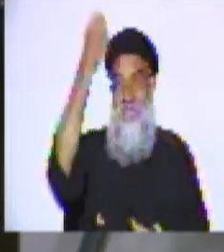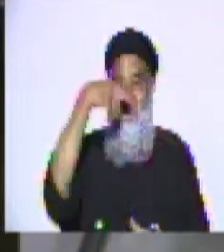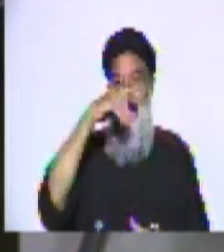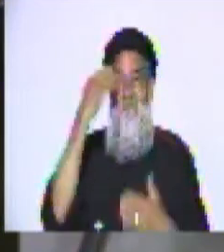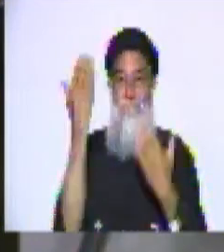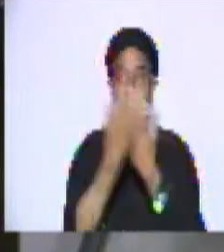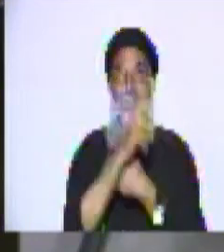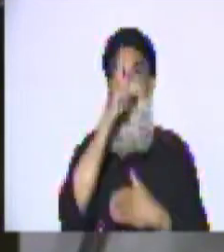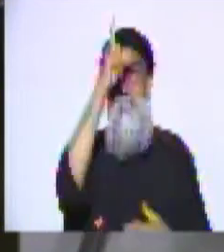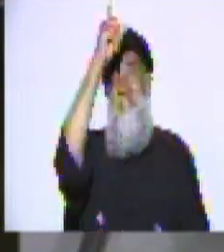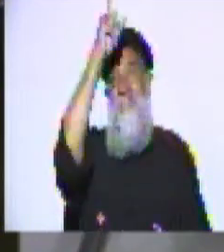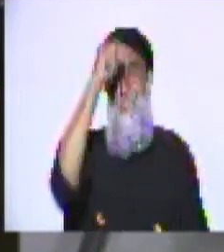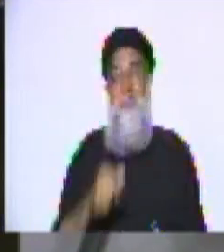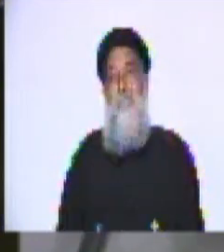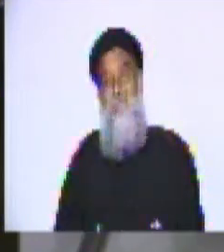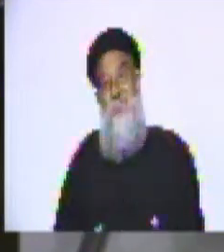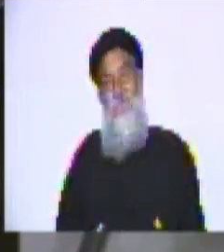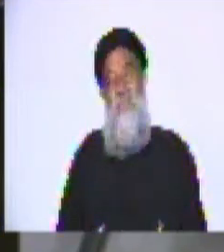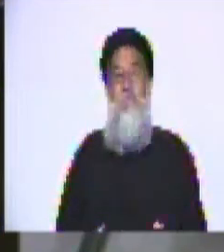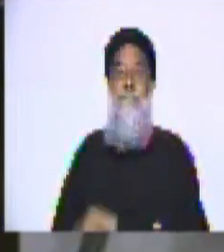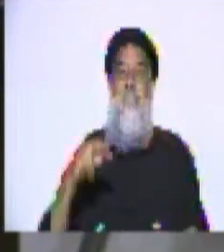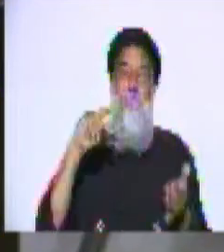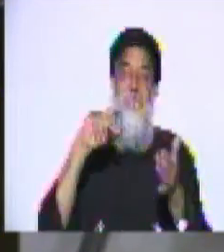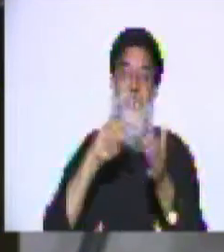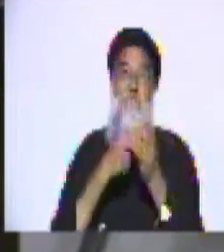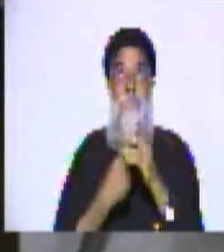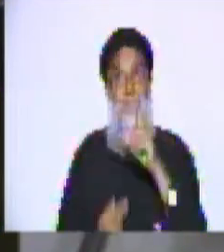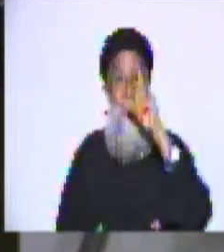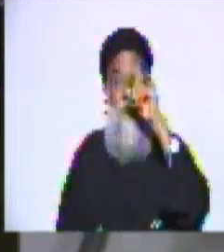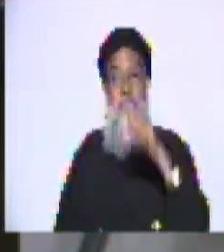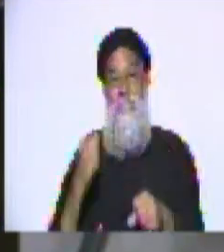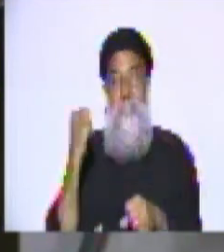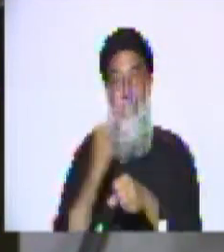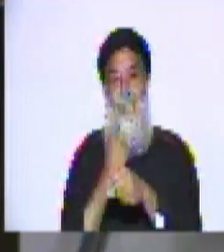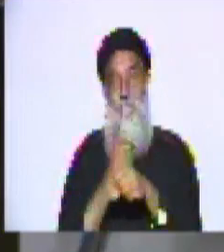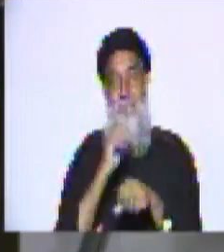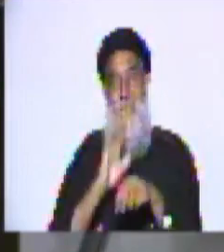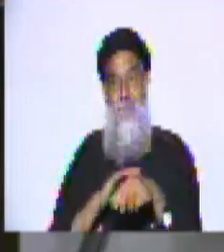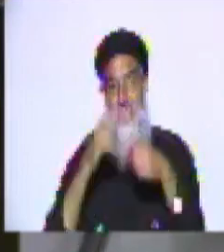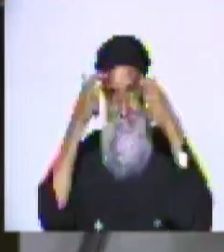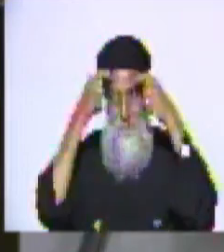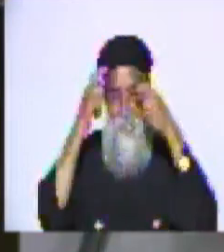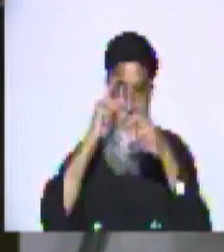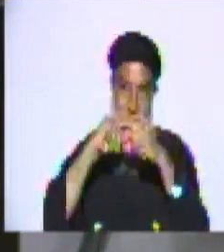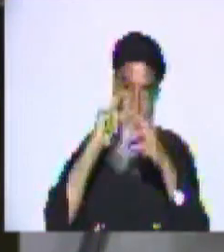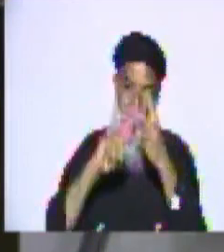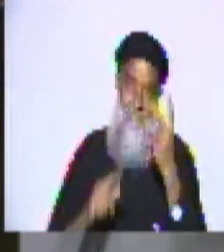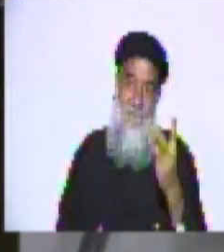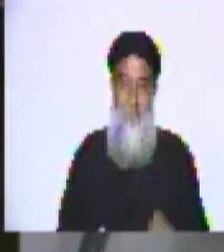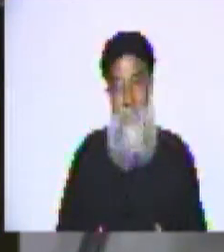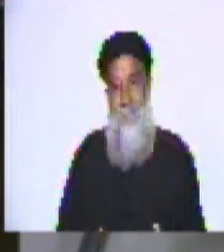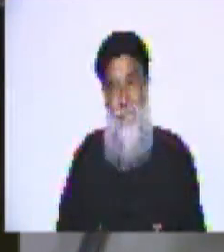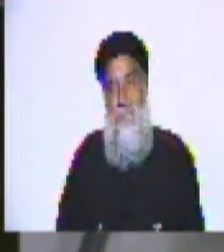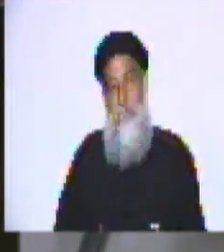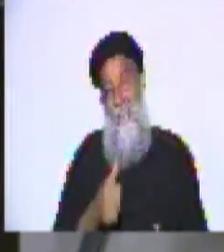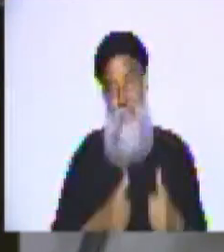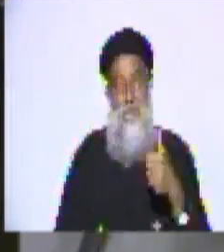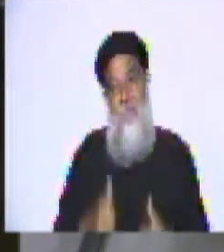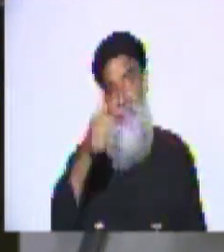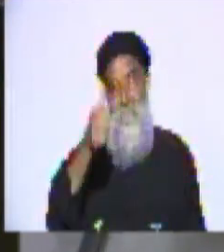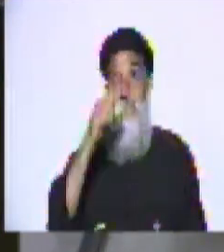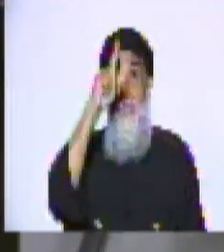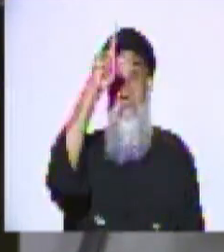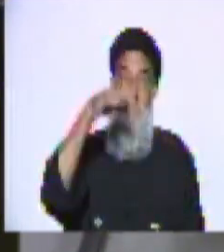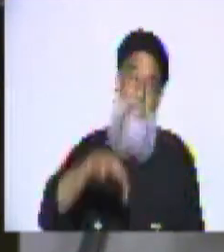لله، هو عمل الله من خلال الكاهن أو الأسقف، وكمان نتيجته ربنا